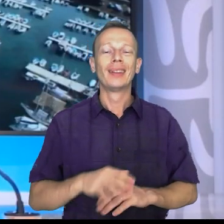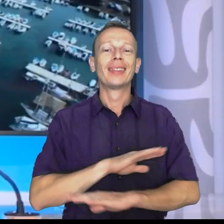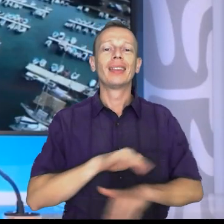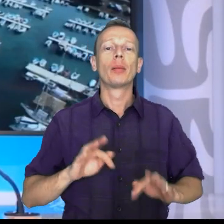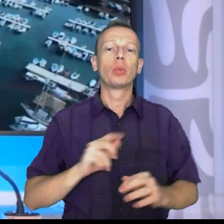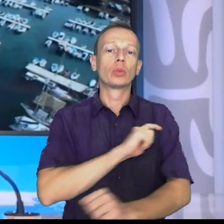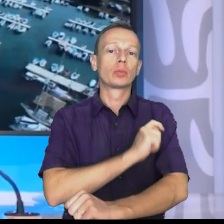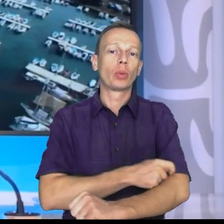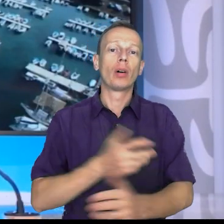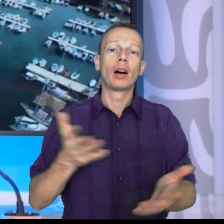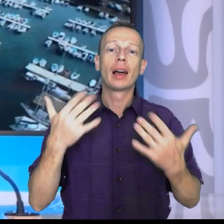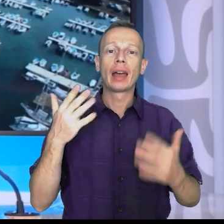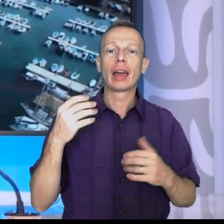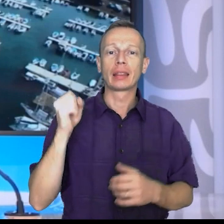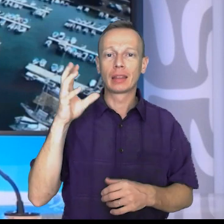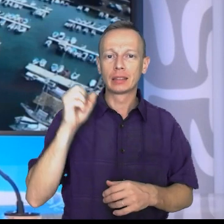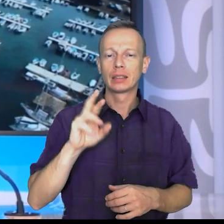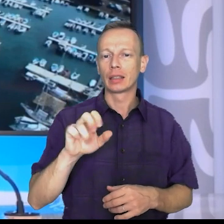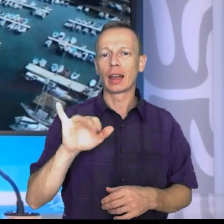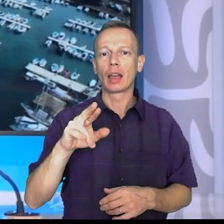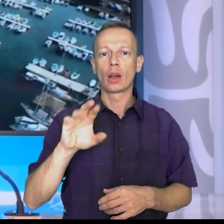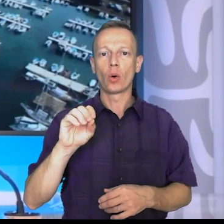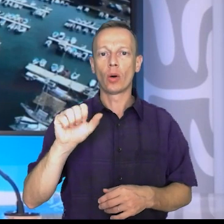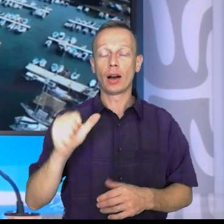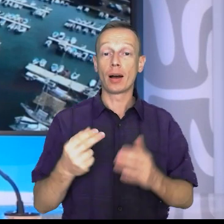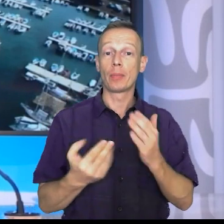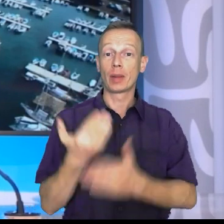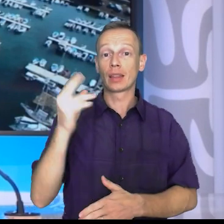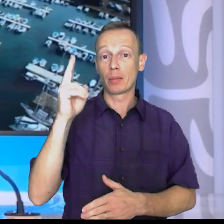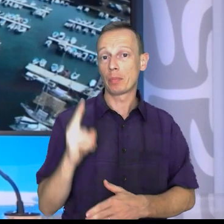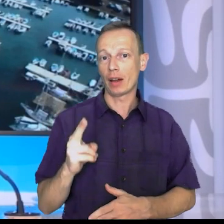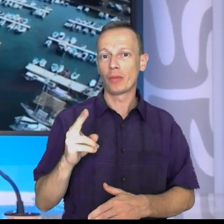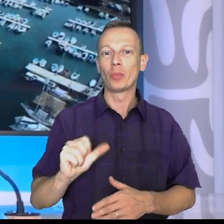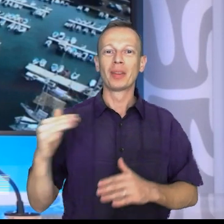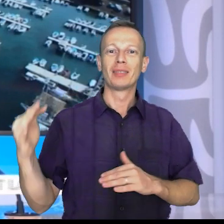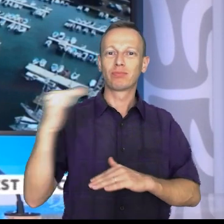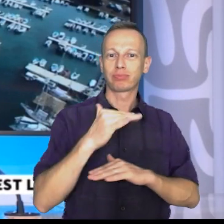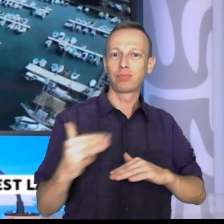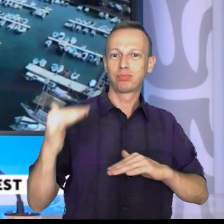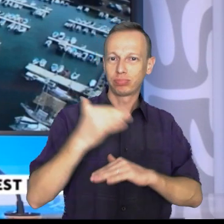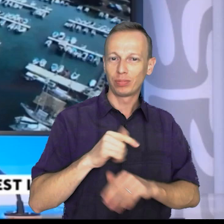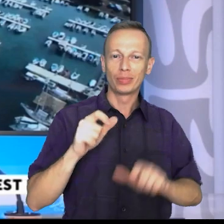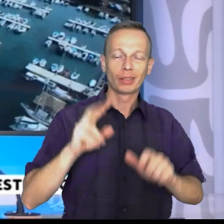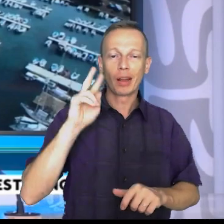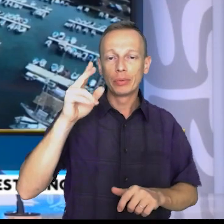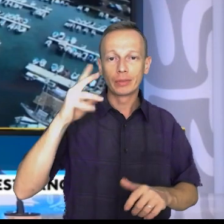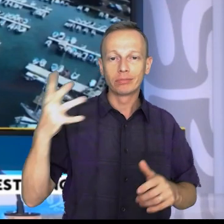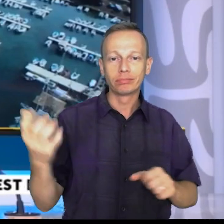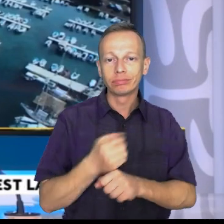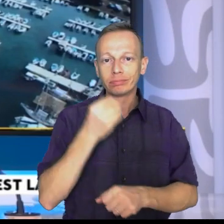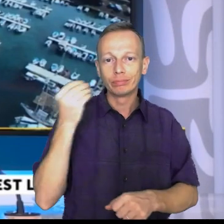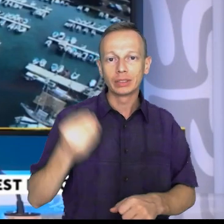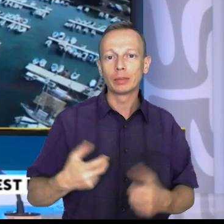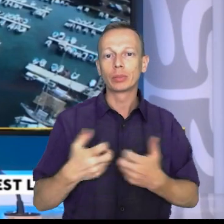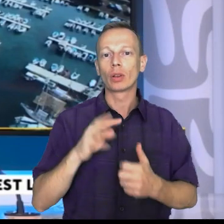La première édition de la Erthetir Eiroa Horoué a débuté ce matin. Lors des premières séries, les habitués se sont logiquement imposés, à l'instar